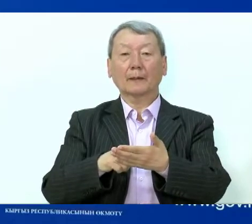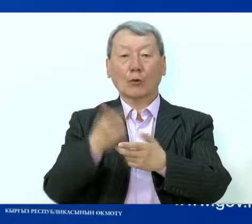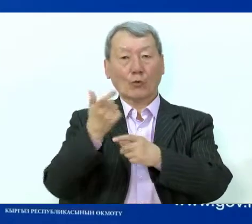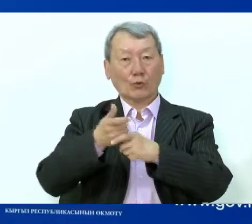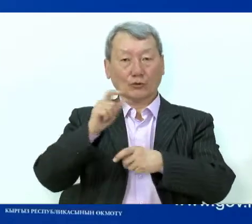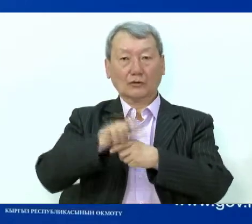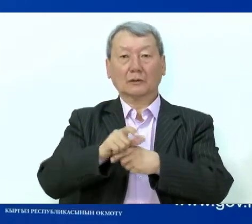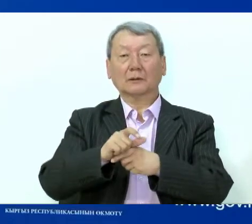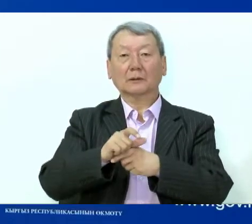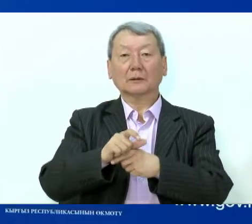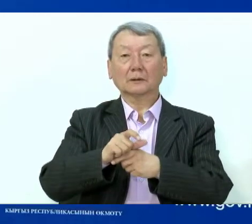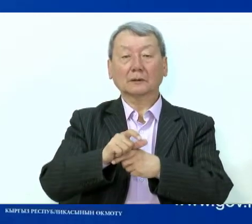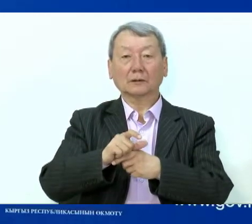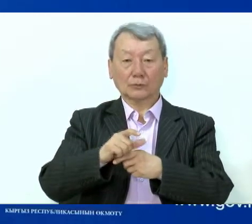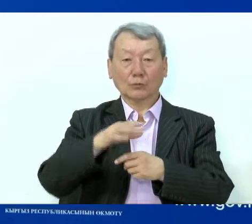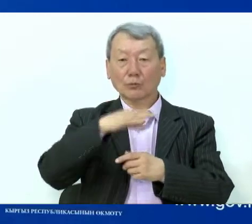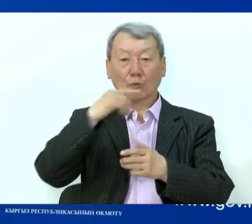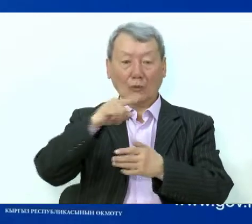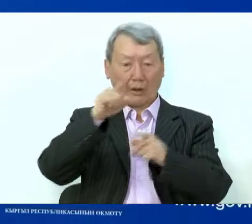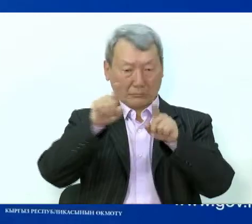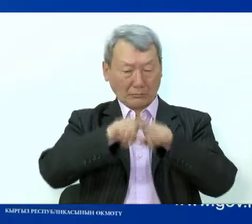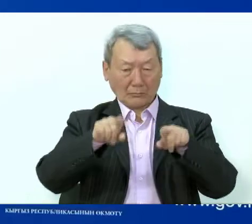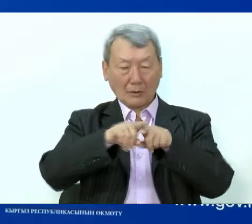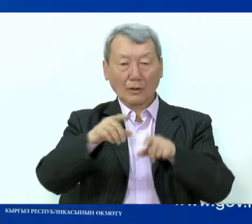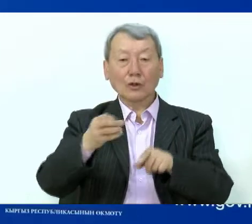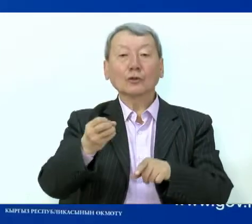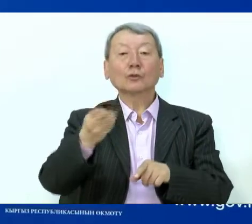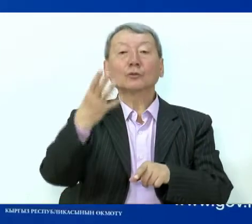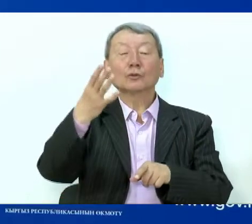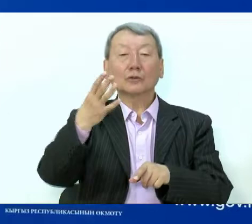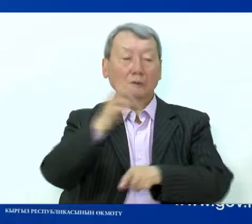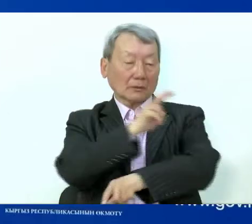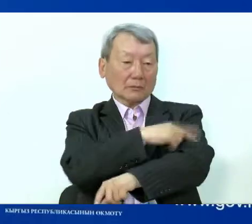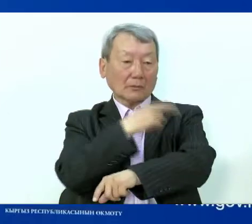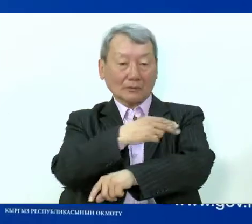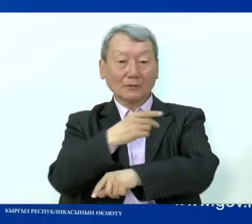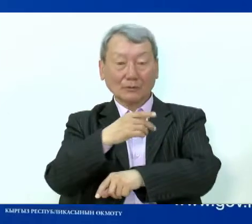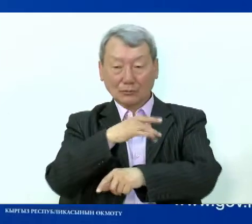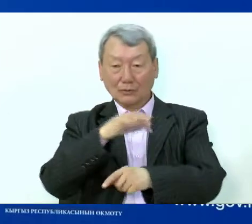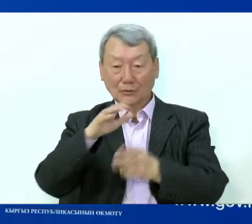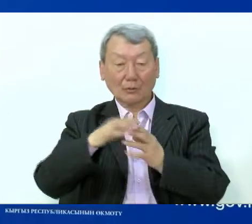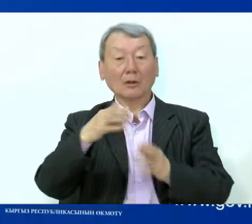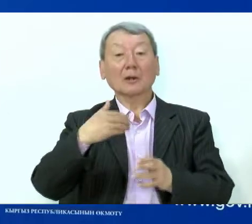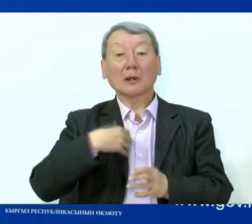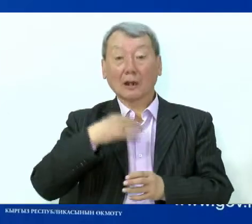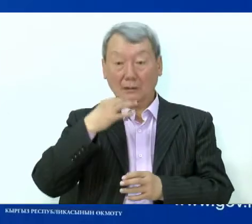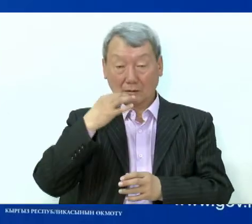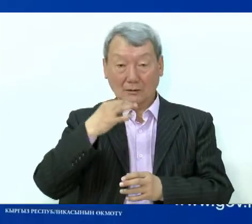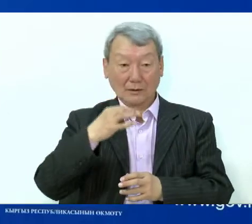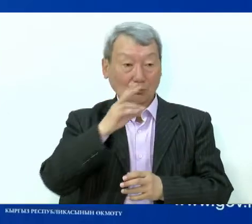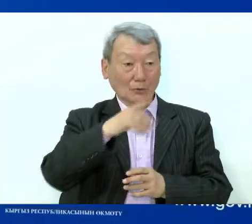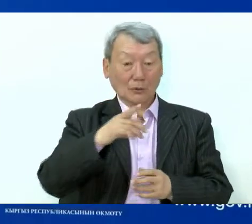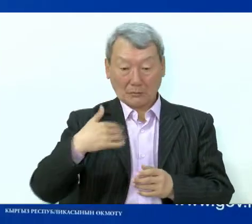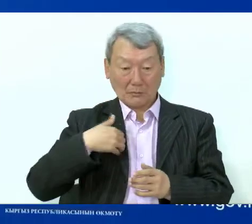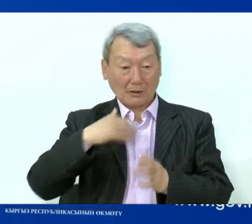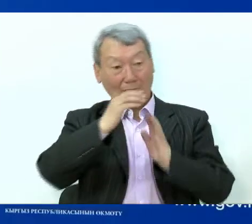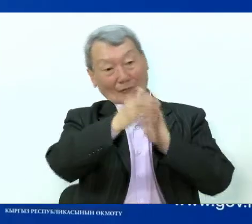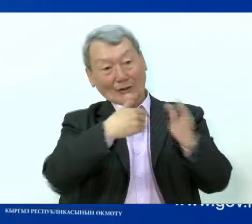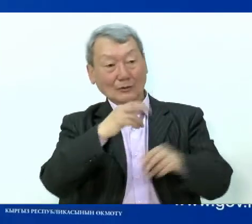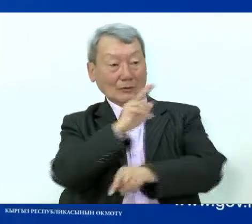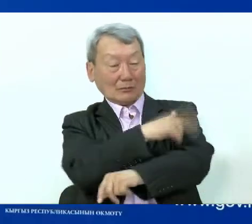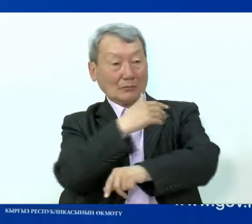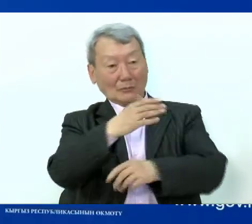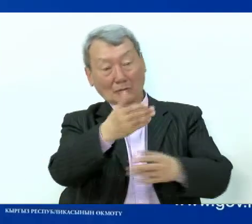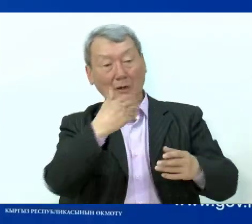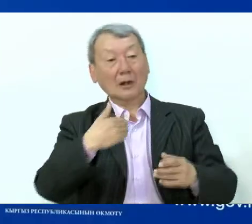очень часто задаваемый. Скорая медицинская помощь отказывается выезжать на места вызовов. Я, уважаемые горожане,